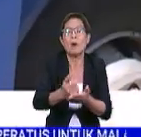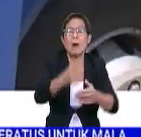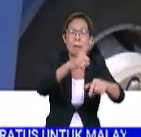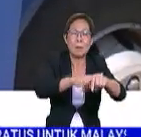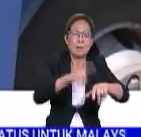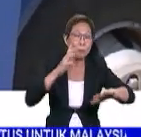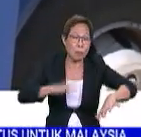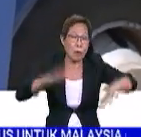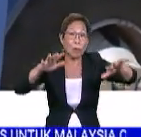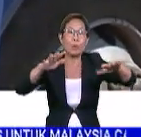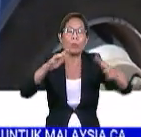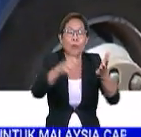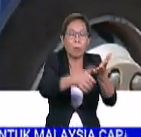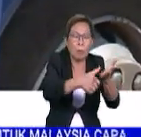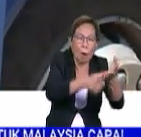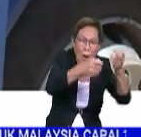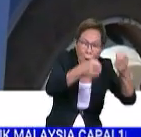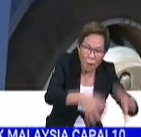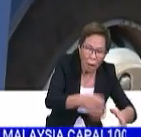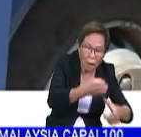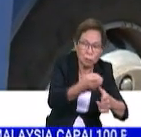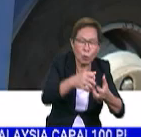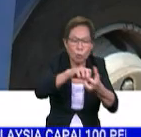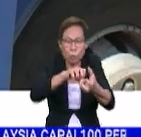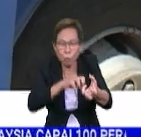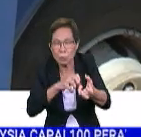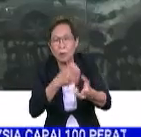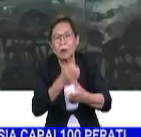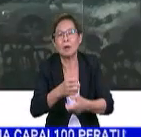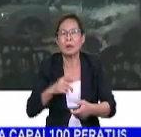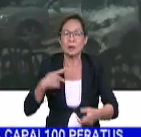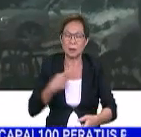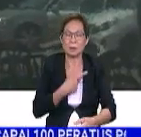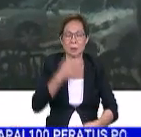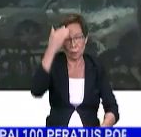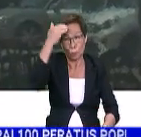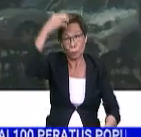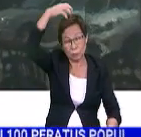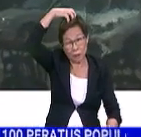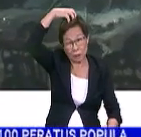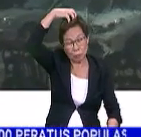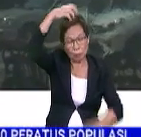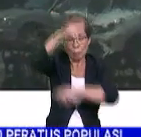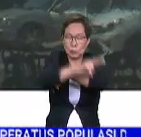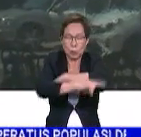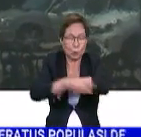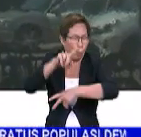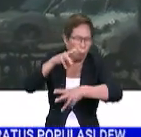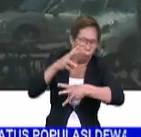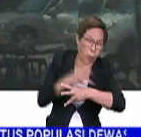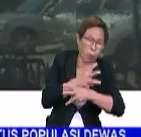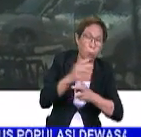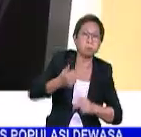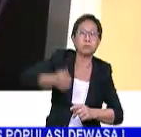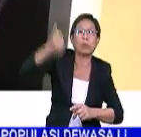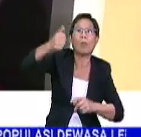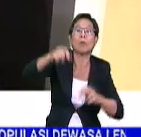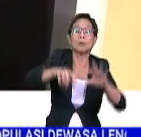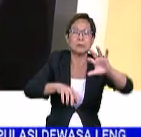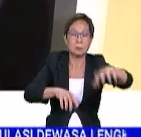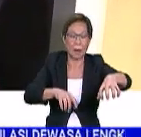semasa bencana itu berlaku. Dan kalau kita sedia maklum, di Negeri Selangor adalah negeri yang paling teruk, terutamanya di